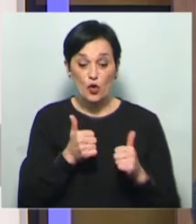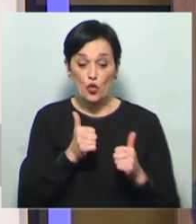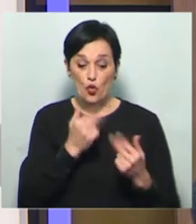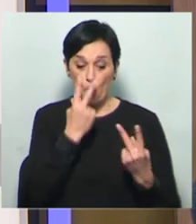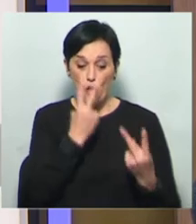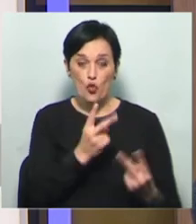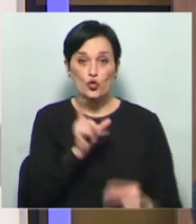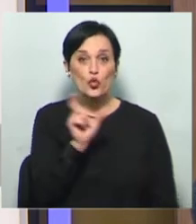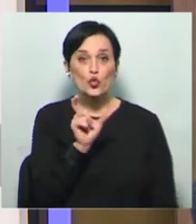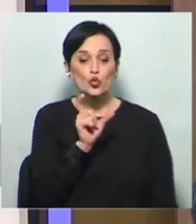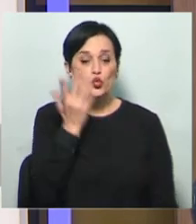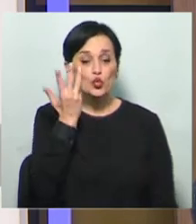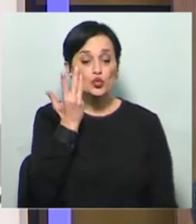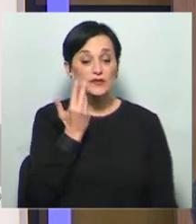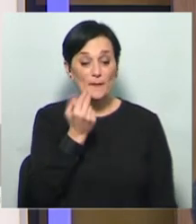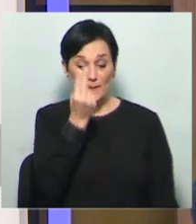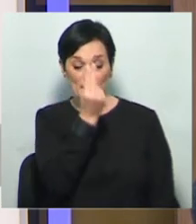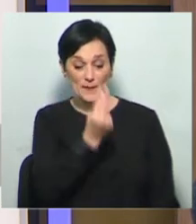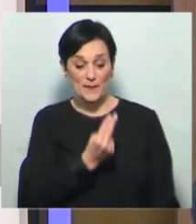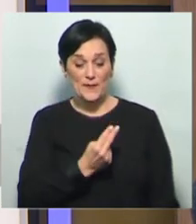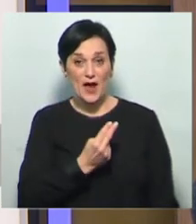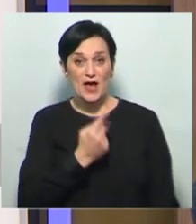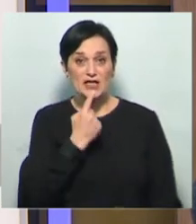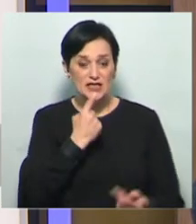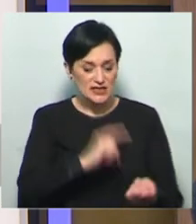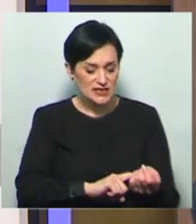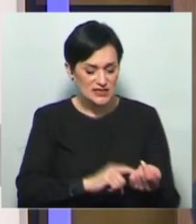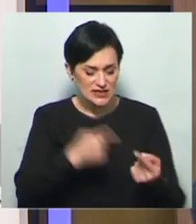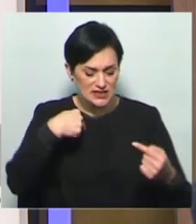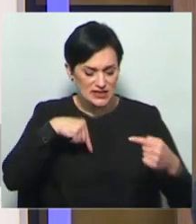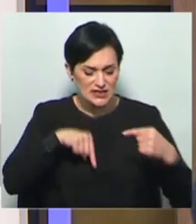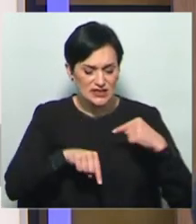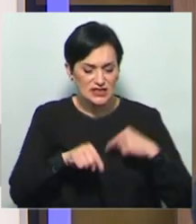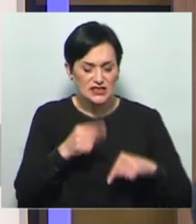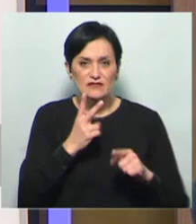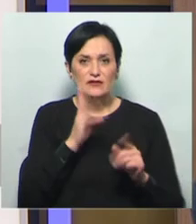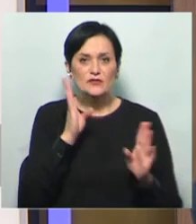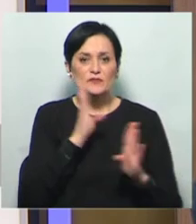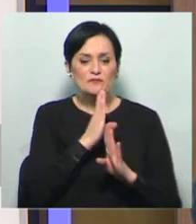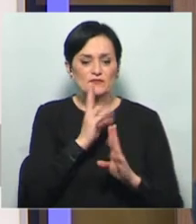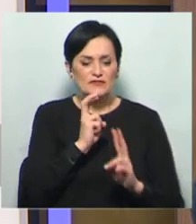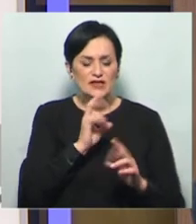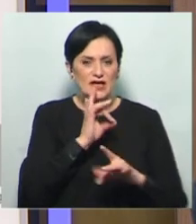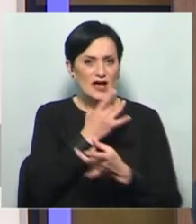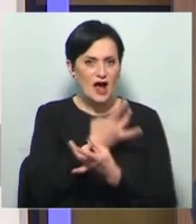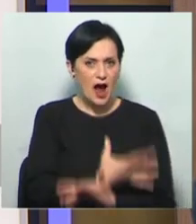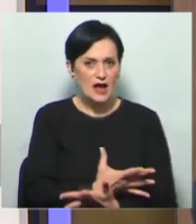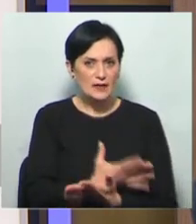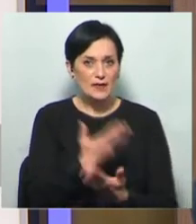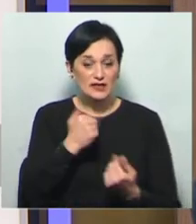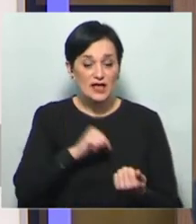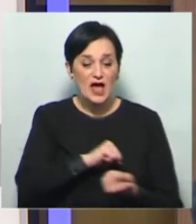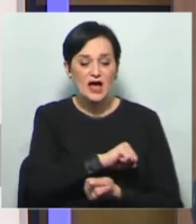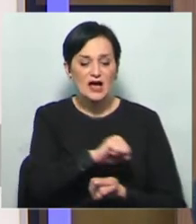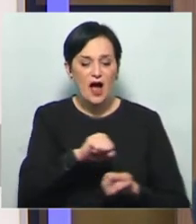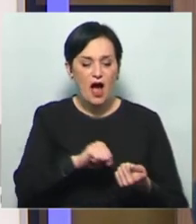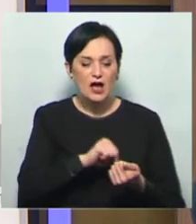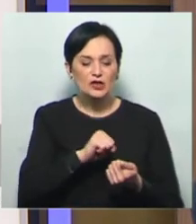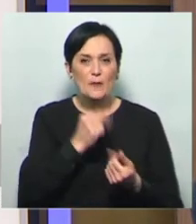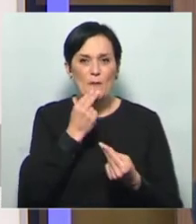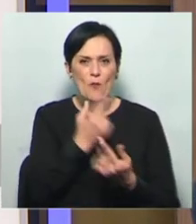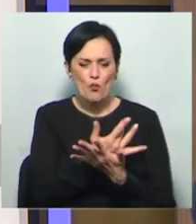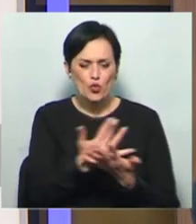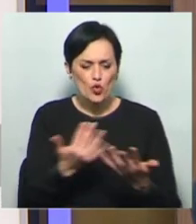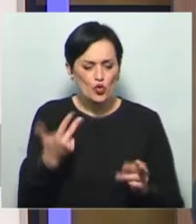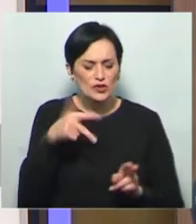გამოიყურება ლურჯად ნახატზე სისხლძარღვები, რომელშიც ჟანგბადით ღარიბი და გადამუშავების პროდუქტებით